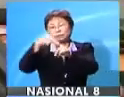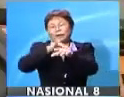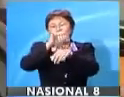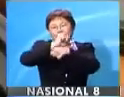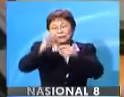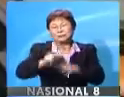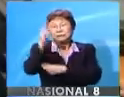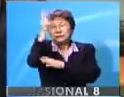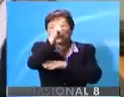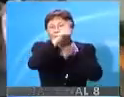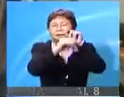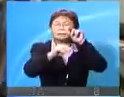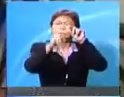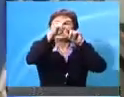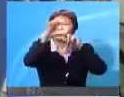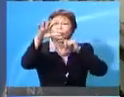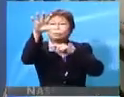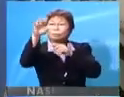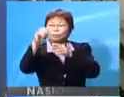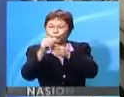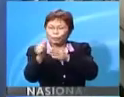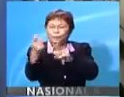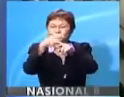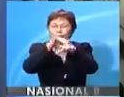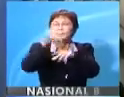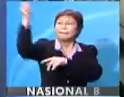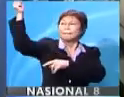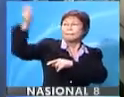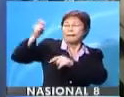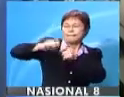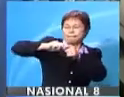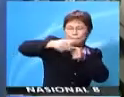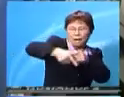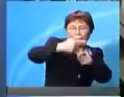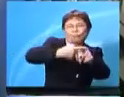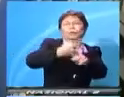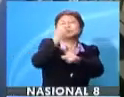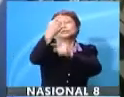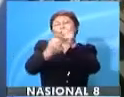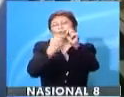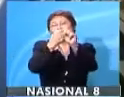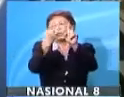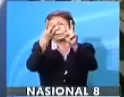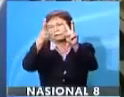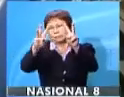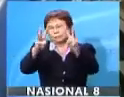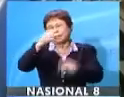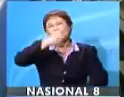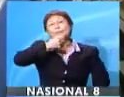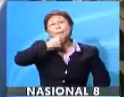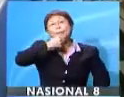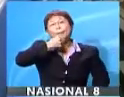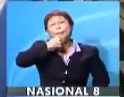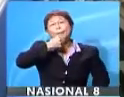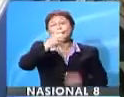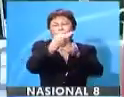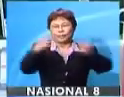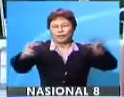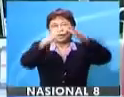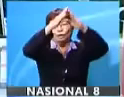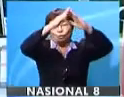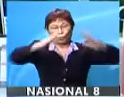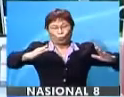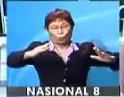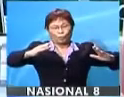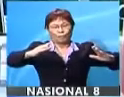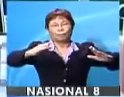penjawat awam dan sebanyak RM250 bagi pesara yang akan dibayar pada Januari 2016. Pengumuman lain ialah penyediaan rumah di